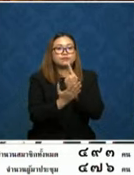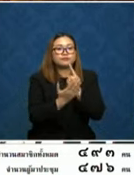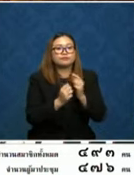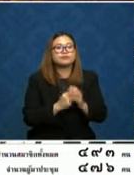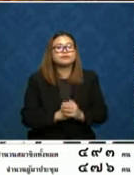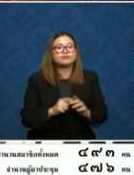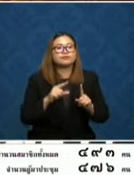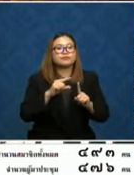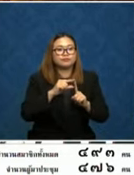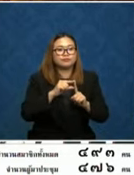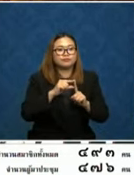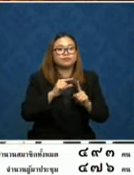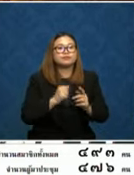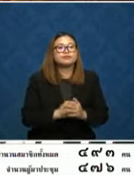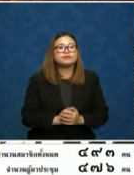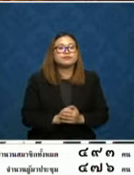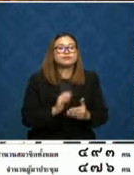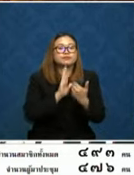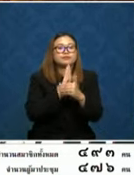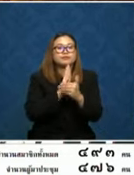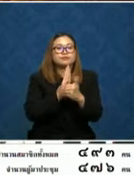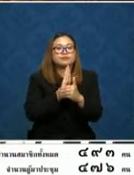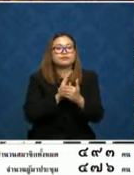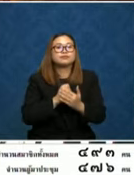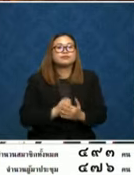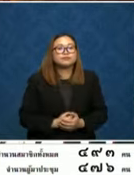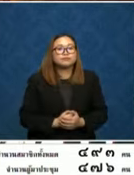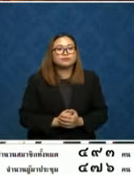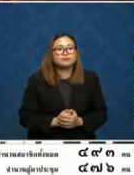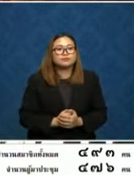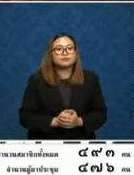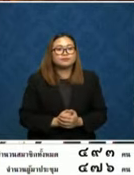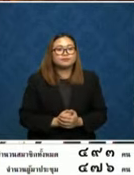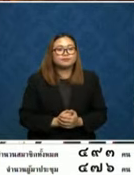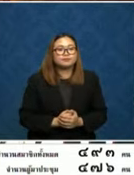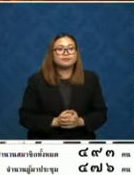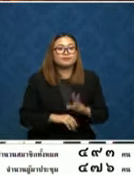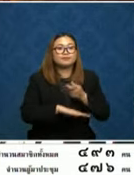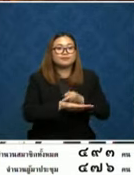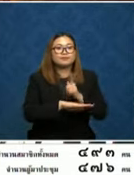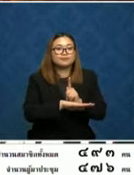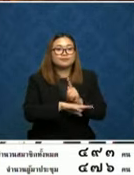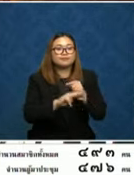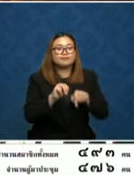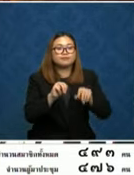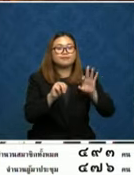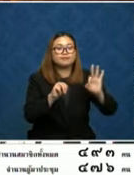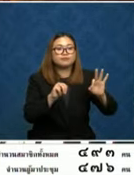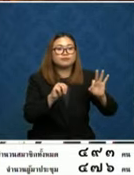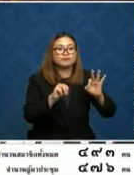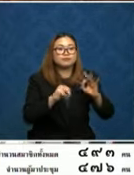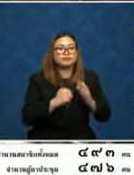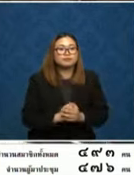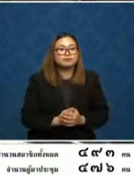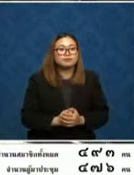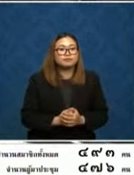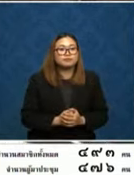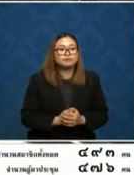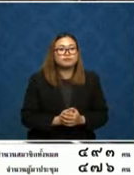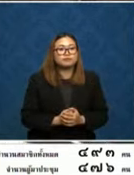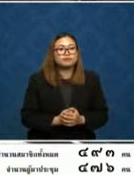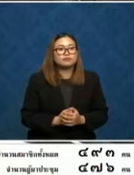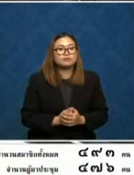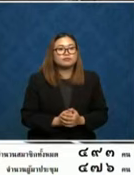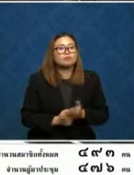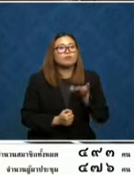นสัดส่วนภาคอีสานนะครับท่านประธานครับในมาตรา9กระทรวงการคลังผมขอสงว